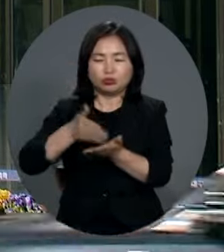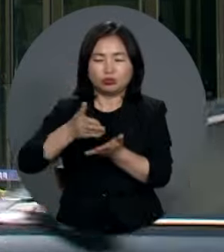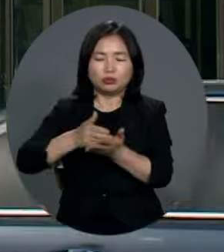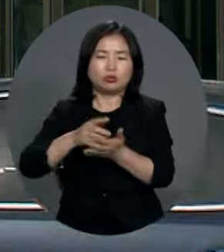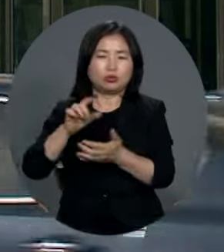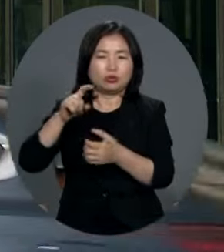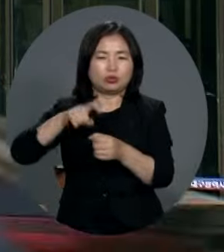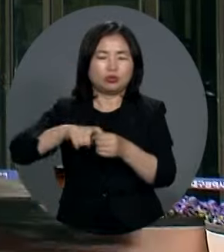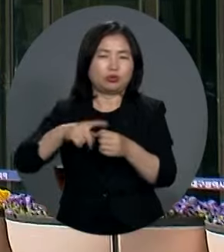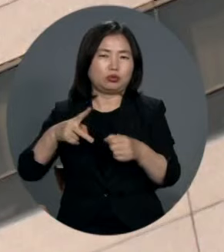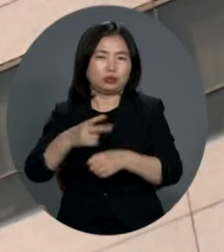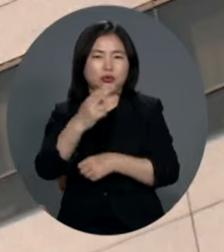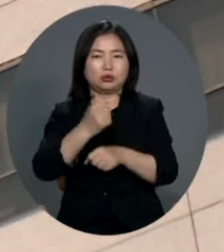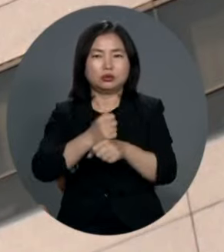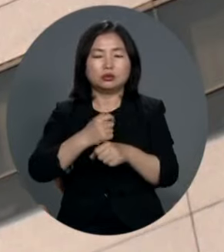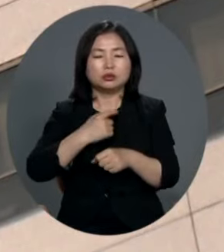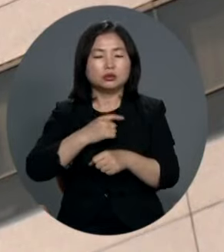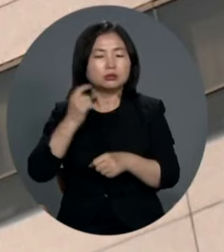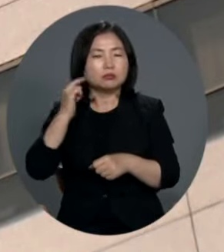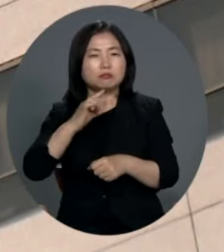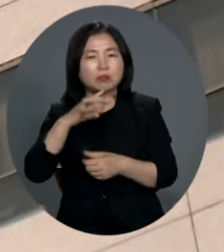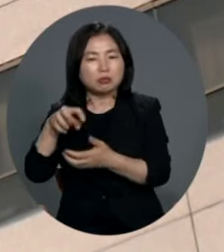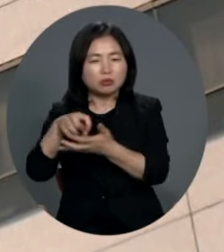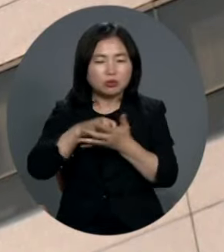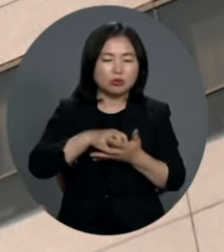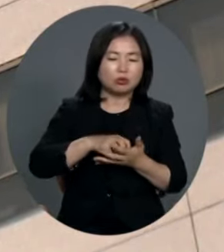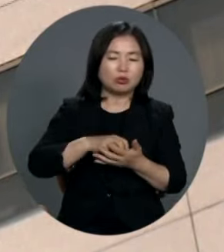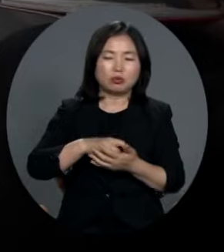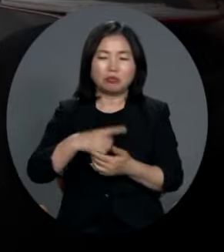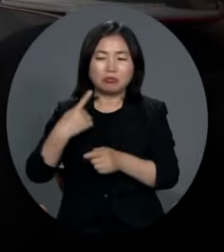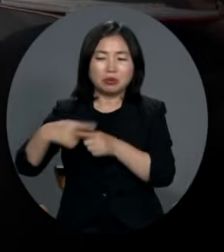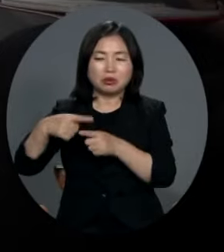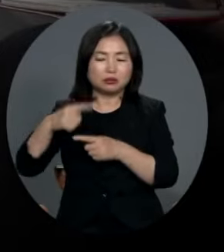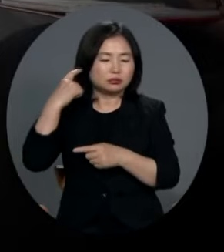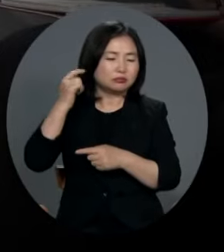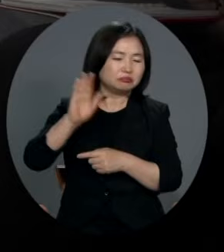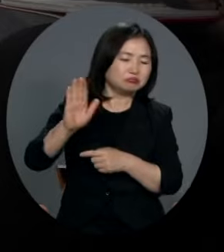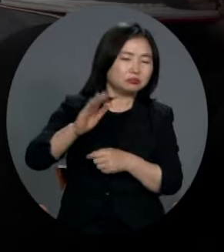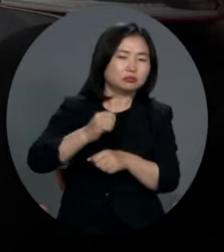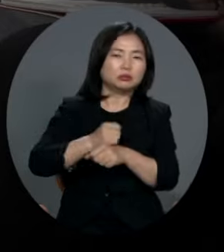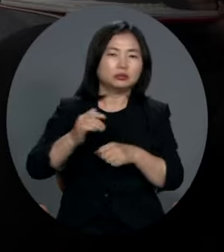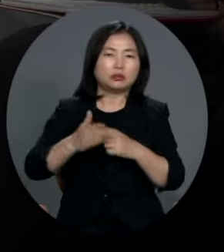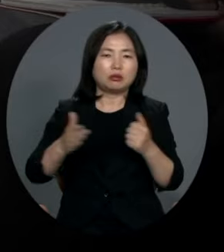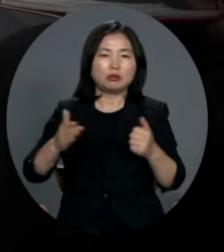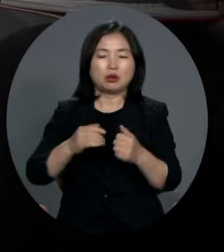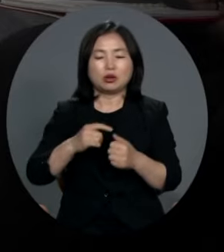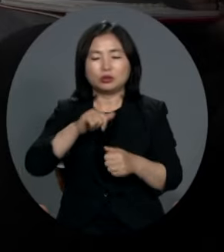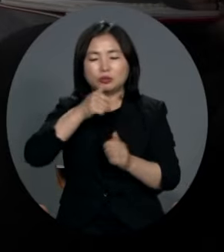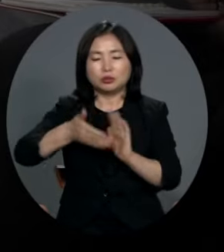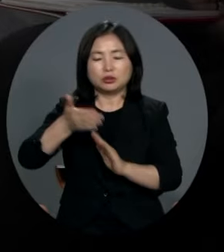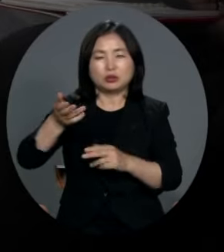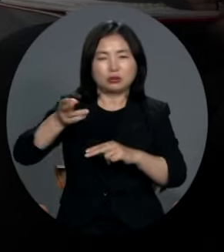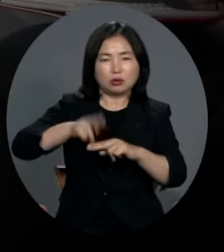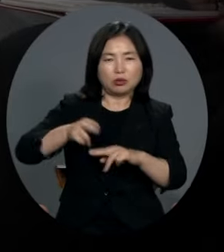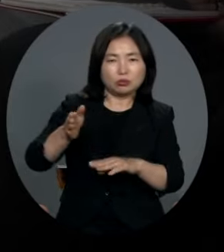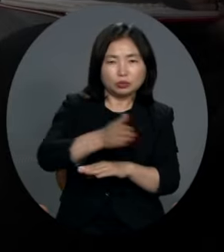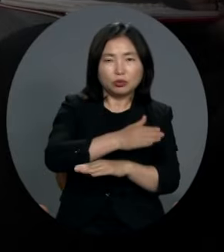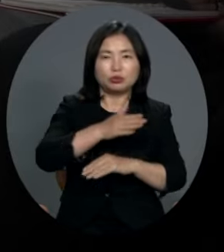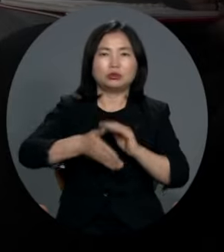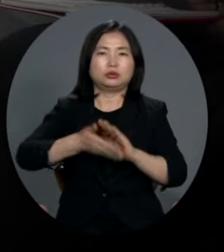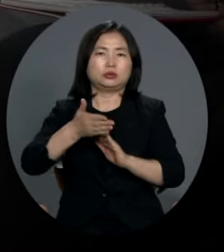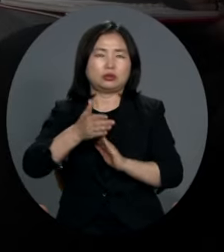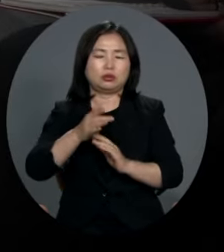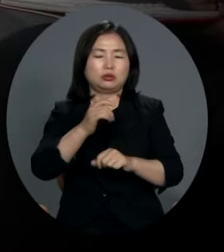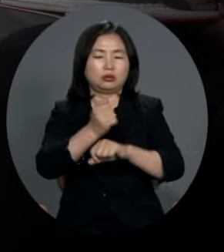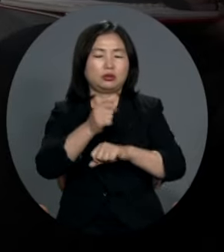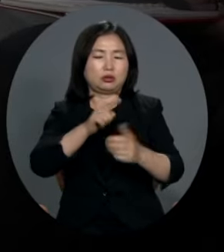했습니다 듣고 싶은 말만듣고 쓴소리는 듣지 않는 이른바 입틀막 홍장 임 이후 대구정 하고